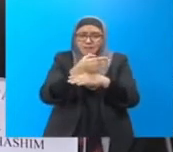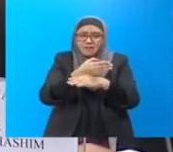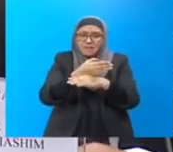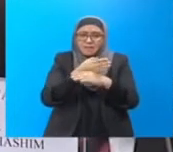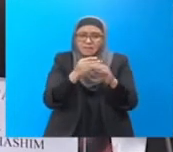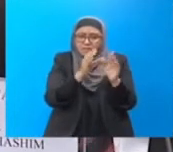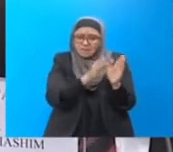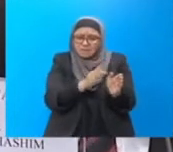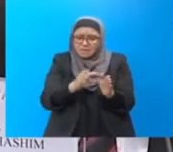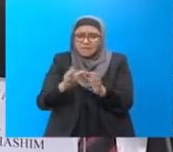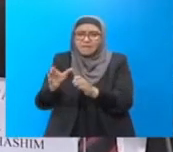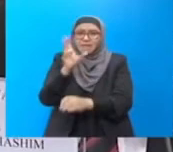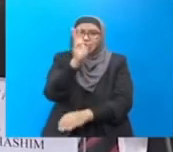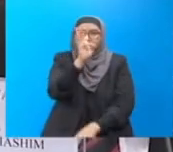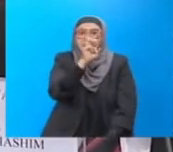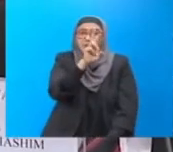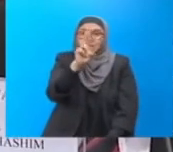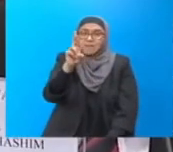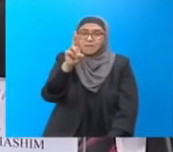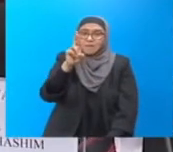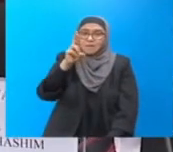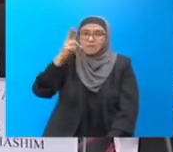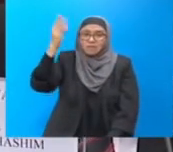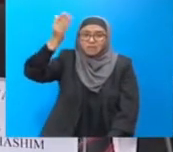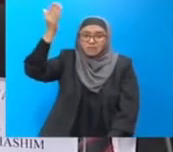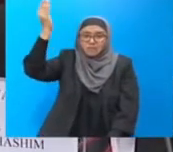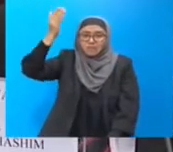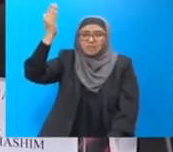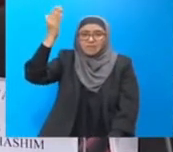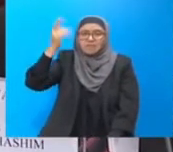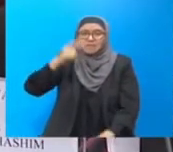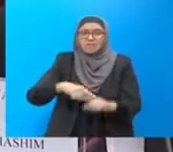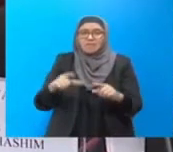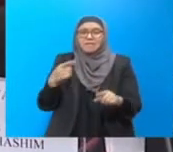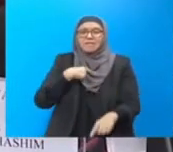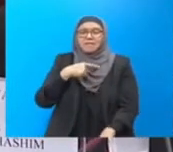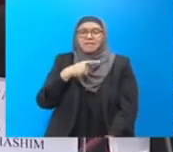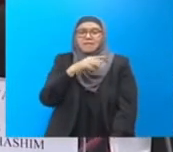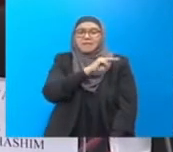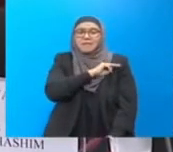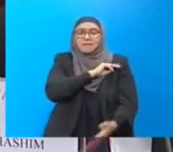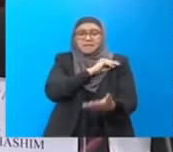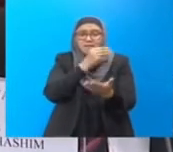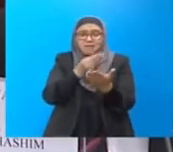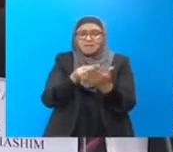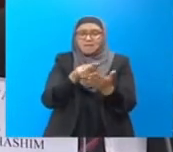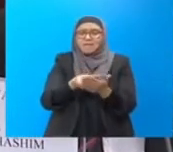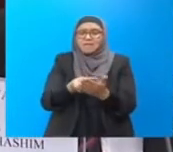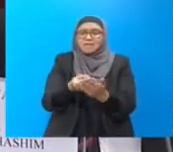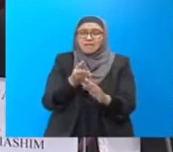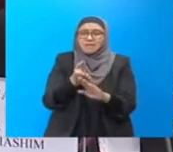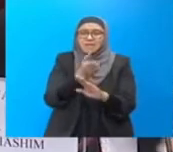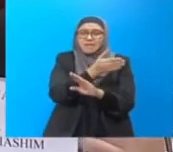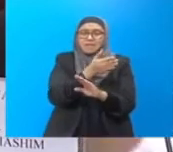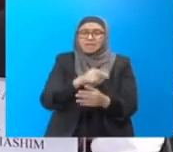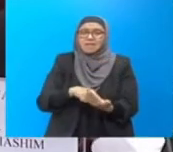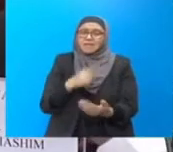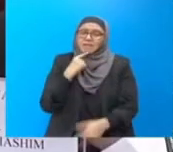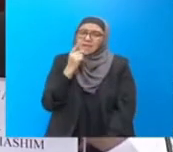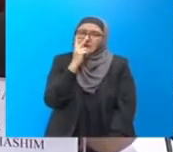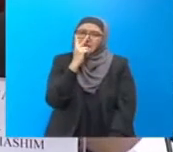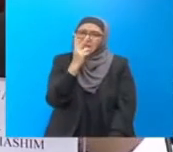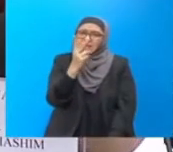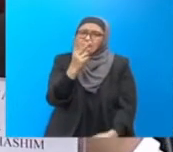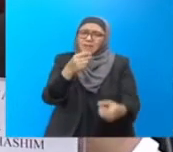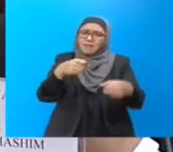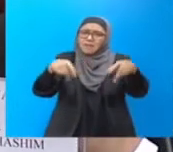yang telah pun dibentangkan oleh yang mulia Menteri Keuangan kita dalam melihat prospek ekonomi